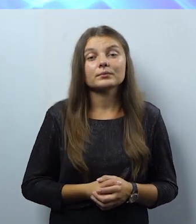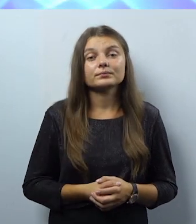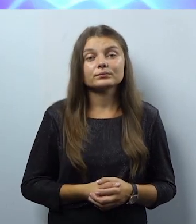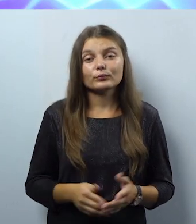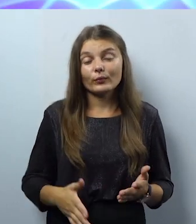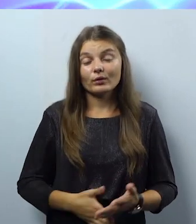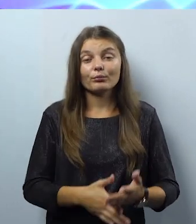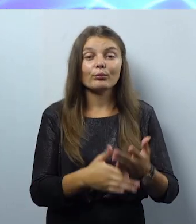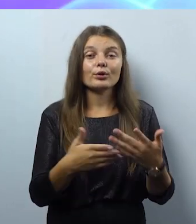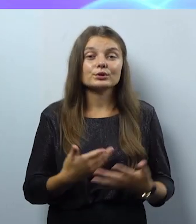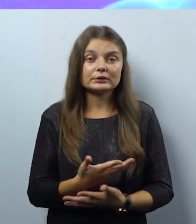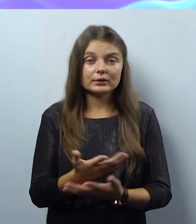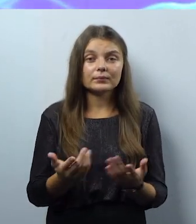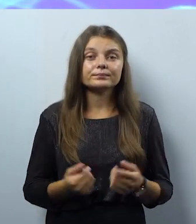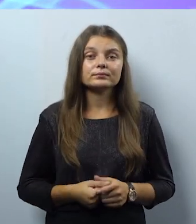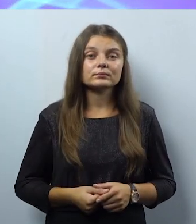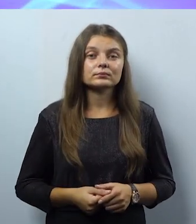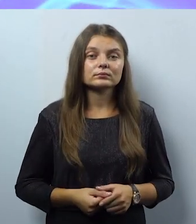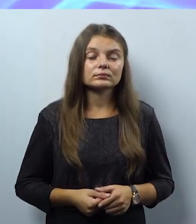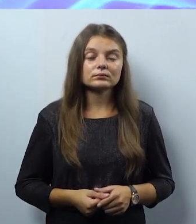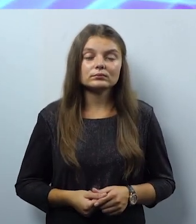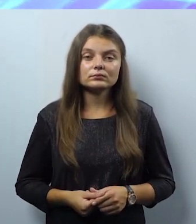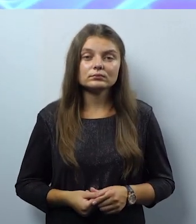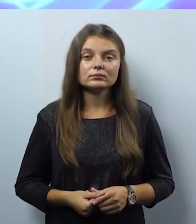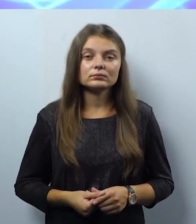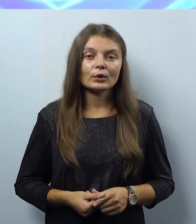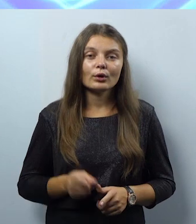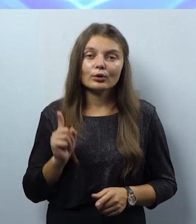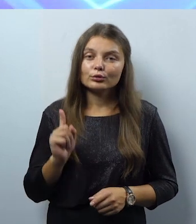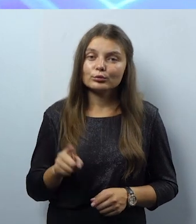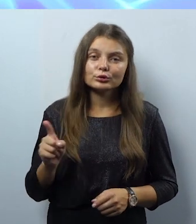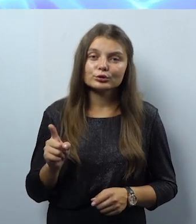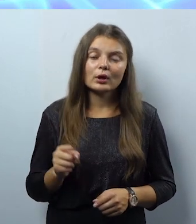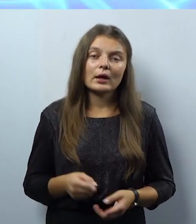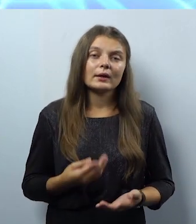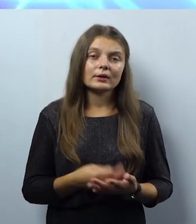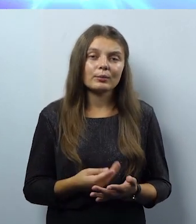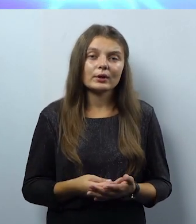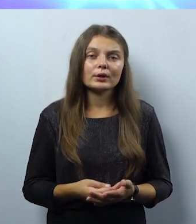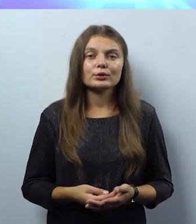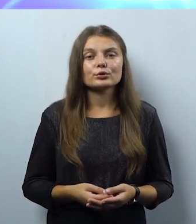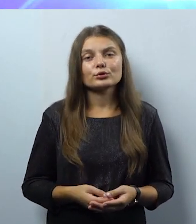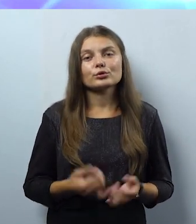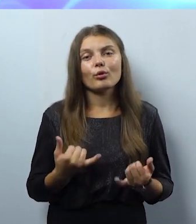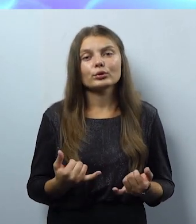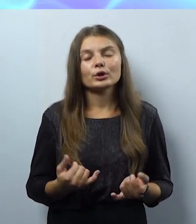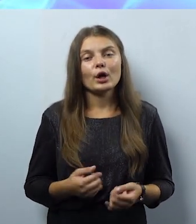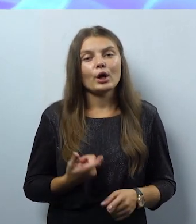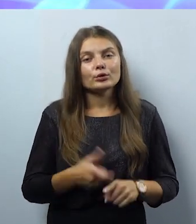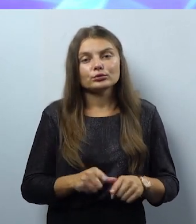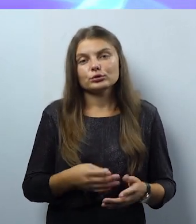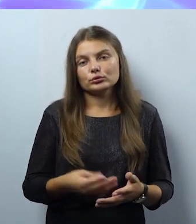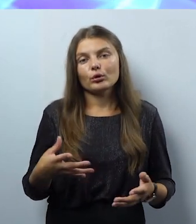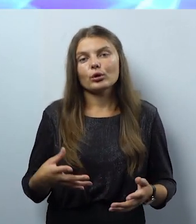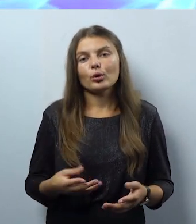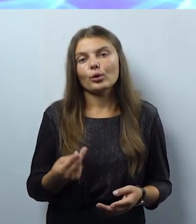обладнанням. Тому що це дуже дороге задоволення. І місцеві бюджети, не знаю, чи вони швидко справляться з